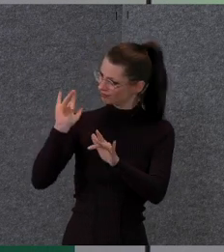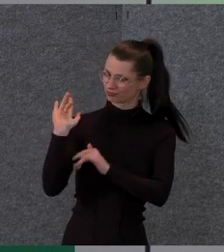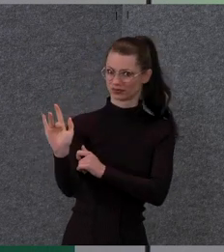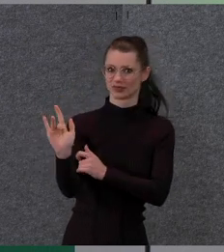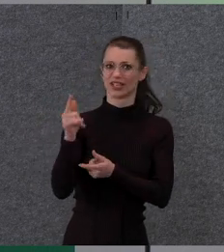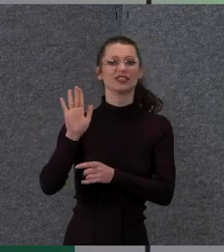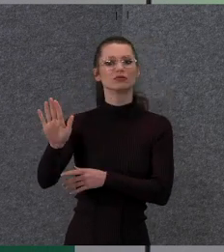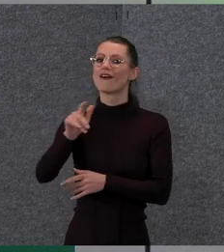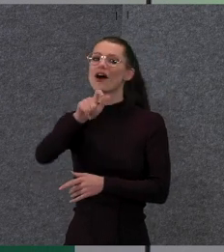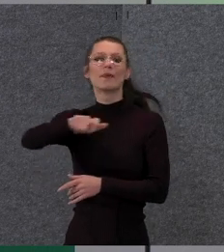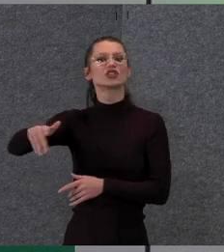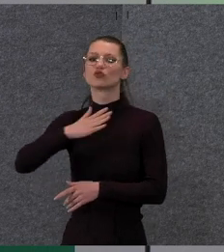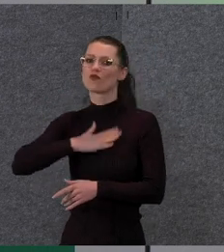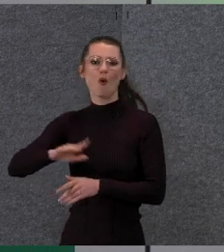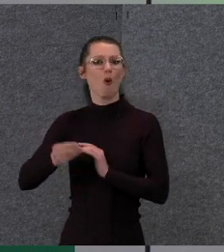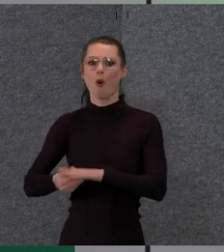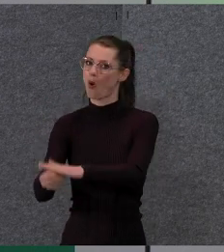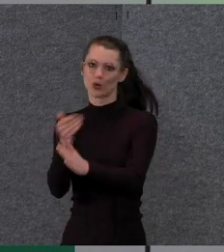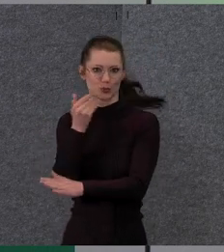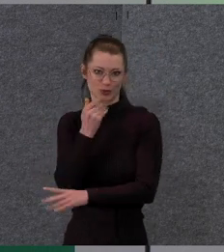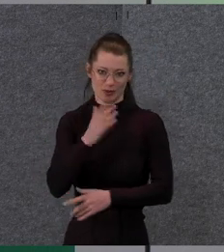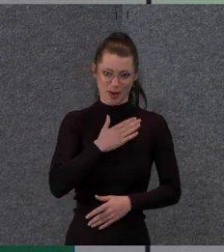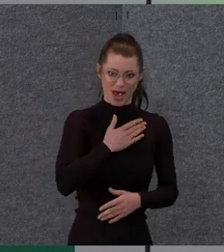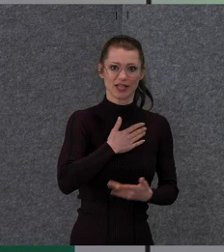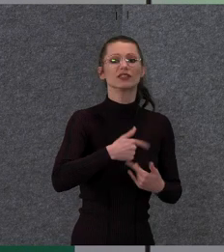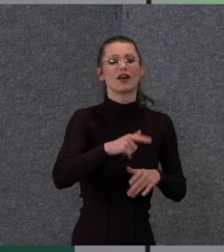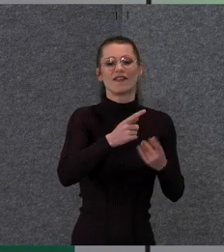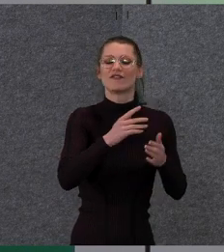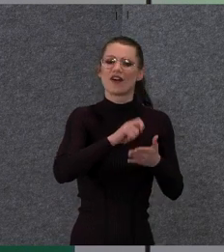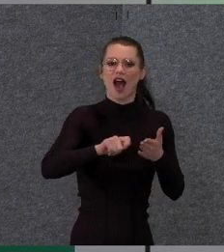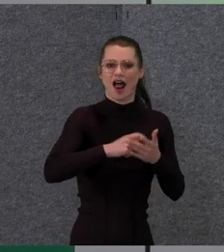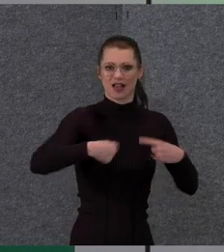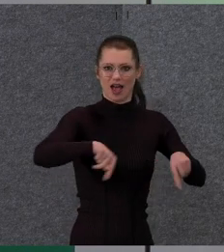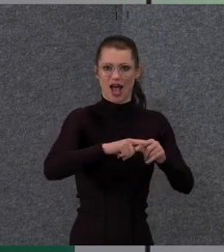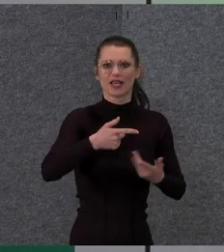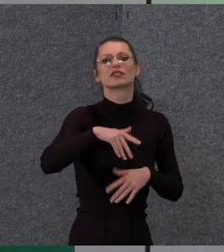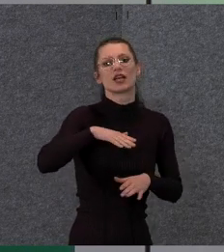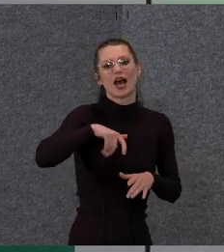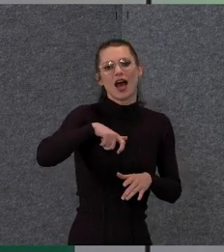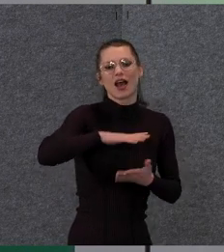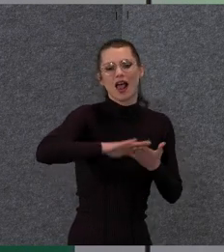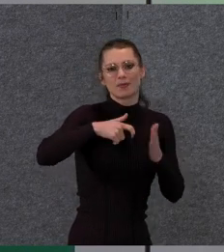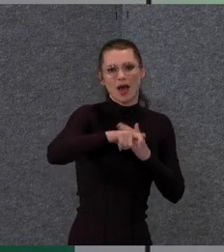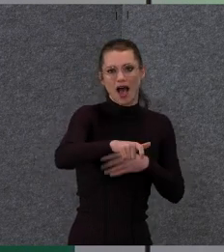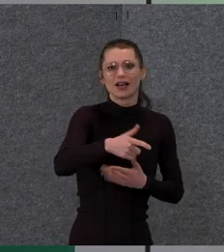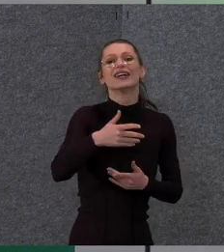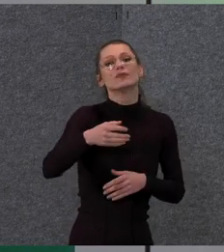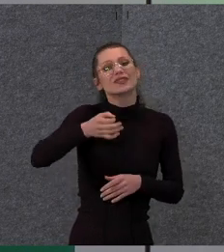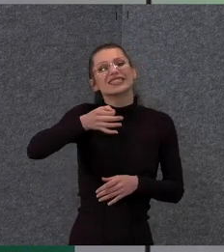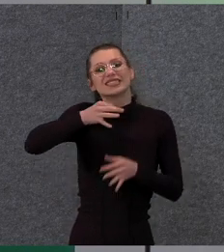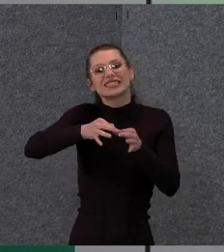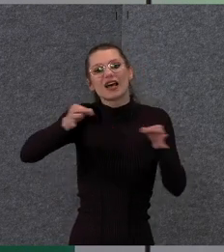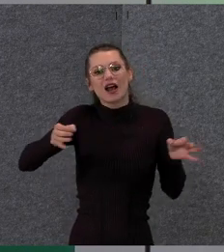kämpft. In meinem Wahlkreis Mönchengladbach, direkt am Tagebau, ist jedes dritte Kind von